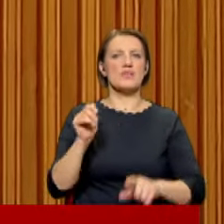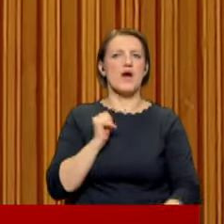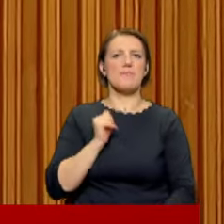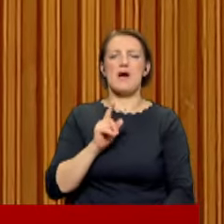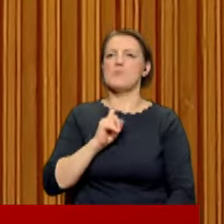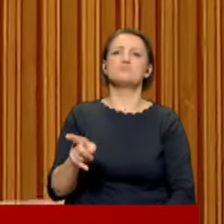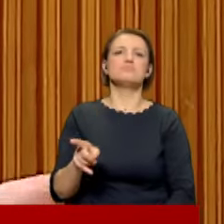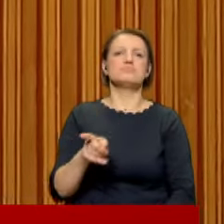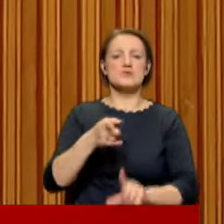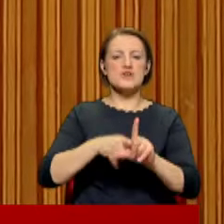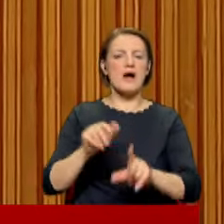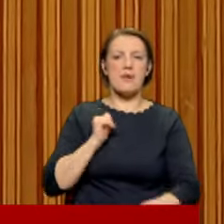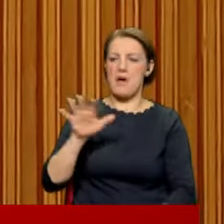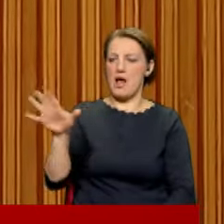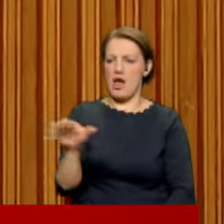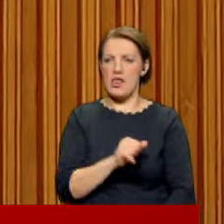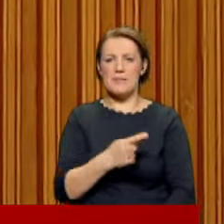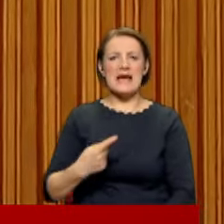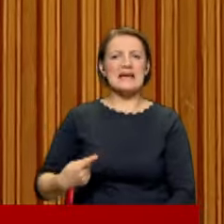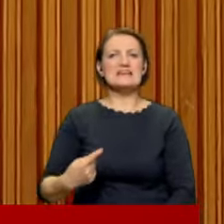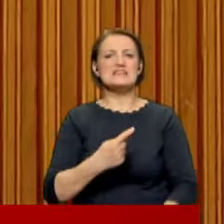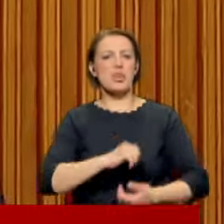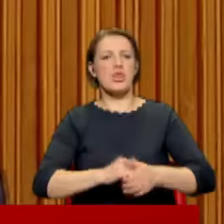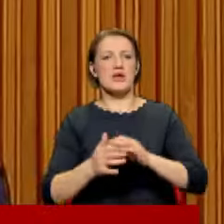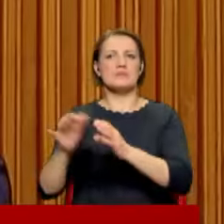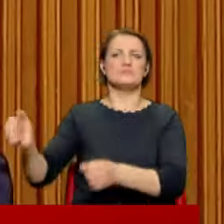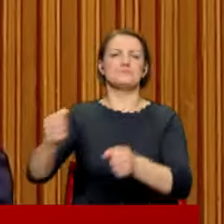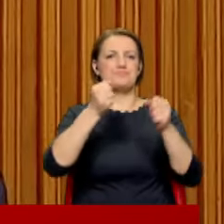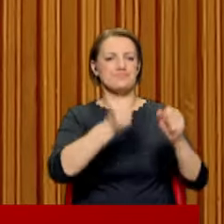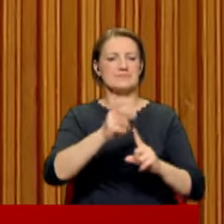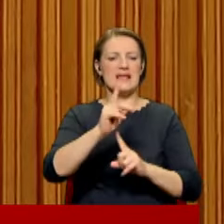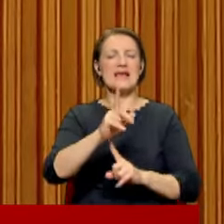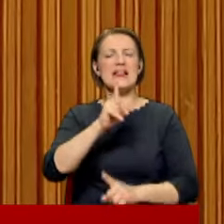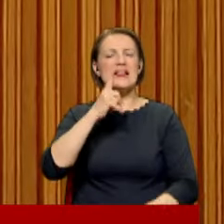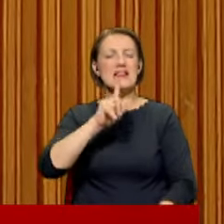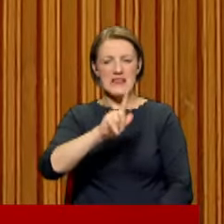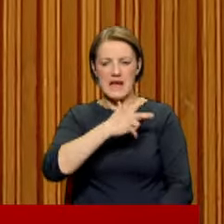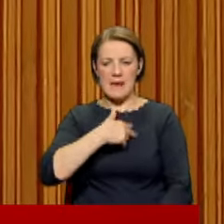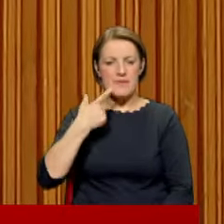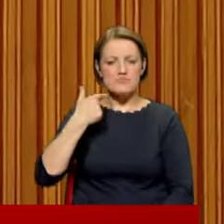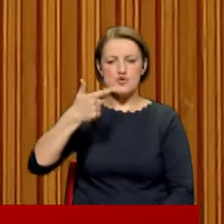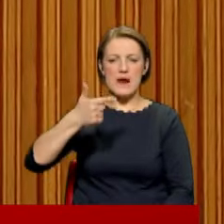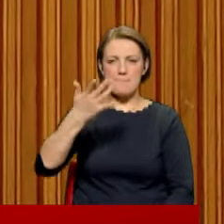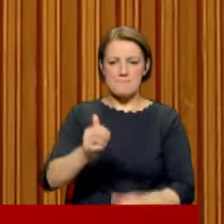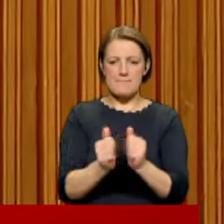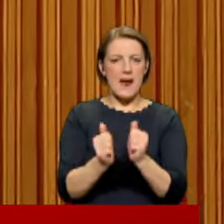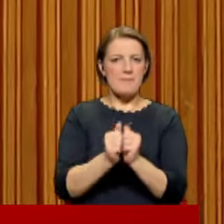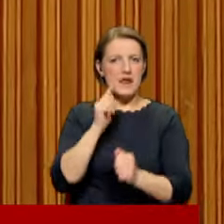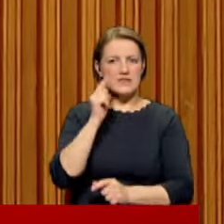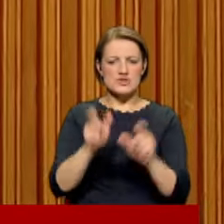aldırıyor. Jandarma alıp istihbarat teşkilatına götürüyor. İl Emniyet Müdür Yardımcısı ve